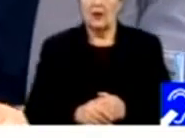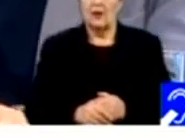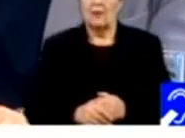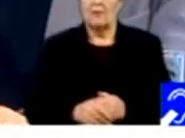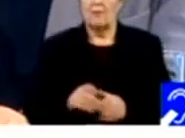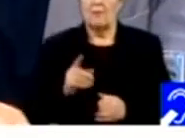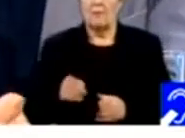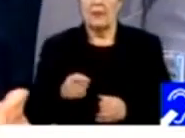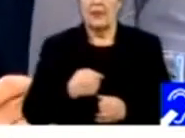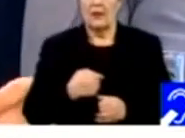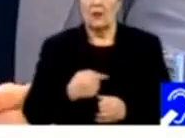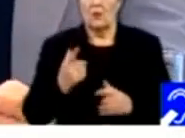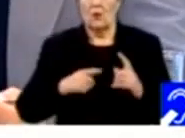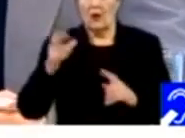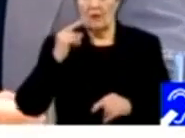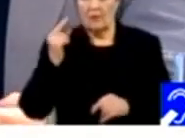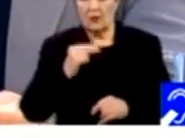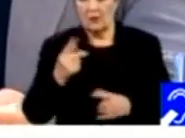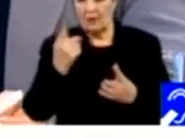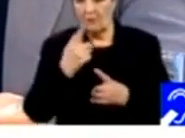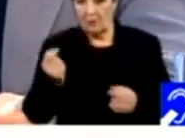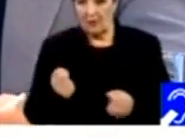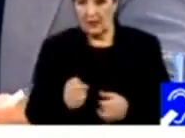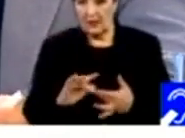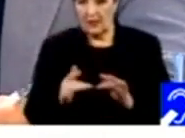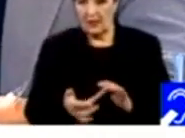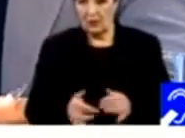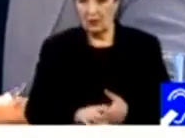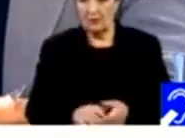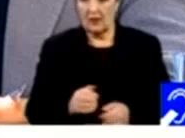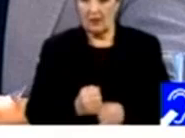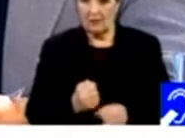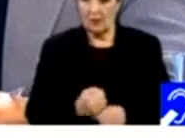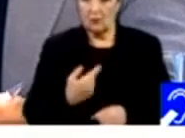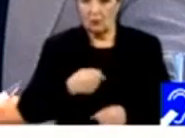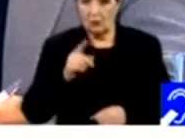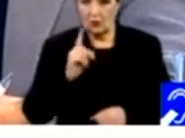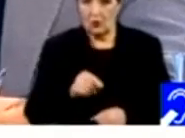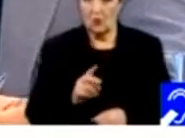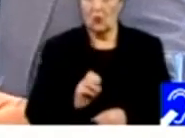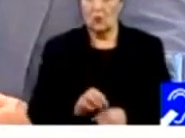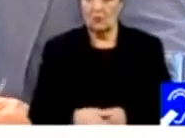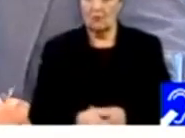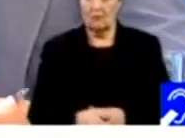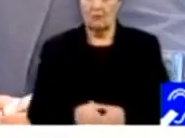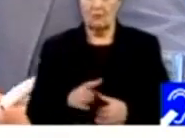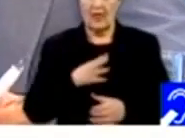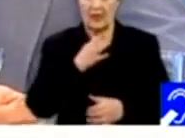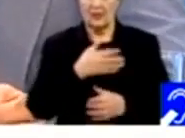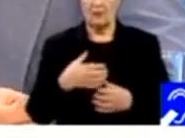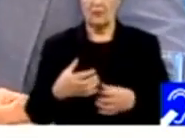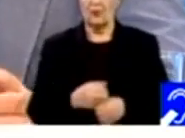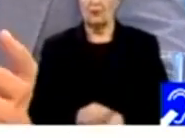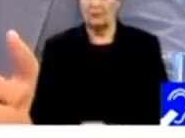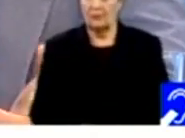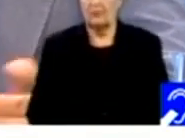sunt absolvent a Facultății de Calculatare Informatică și Microelectronică și Facultății de Matematică. Da, eu știu cum aceste lucruri funcționează. Sunt sigur, dar vă consumați timpul pentru că mai eu cred